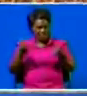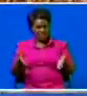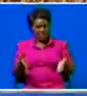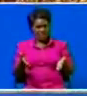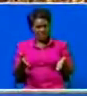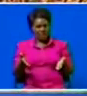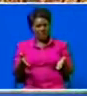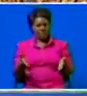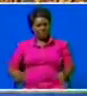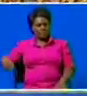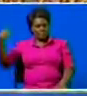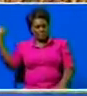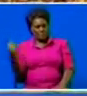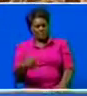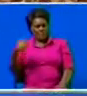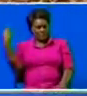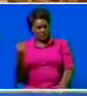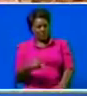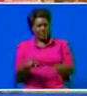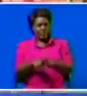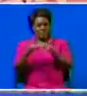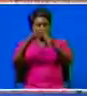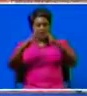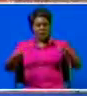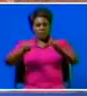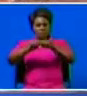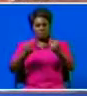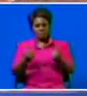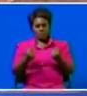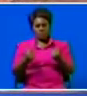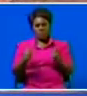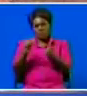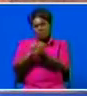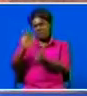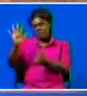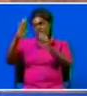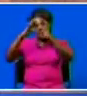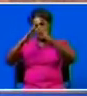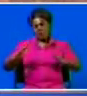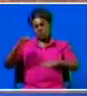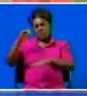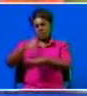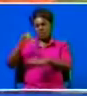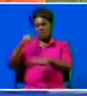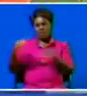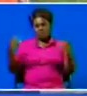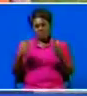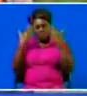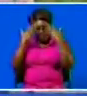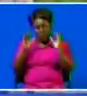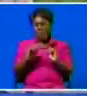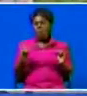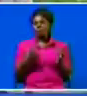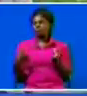wakazi walipokea vichapo mbali na ubomozi. Takriban nyumba 15 zimeathirika, wenyeji wasijue pa